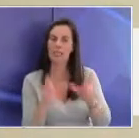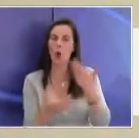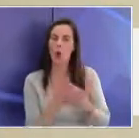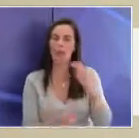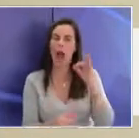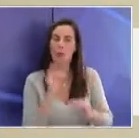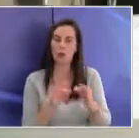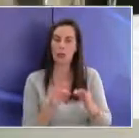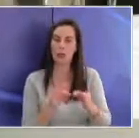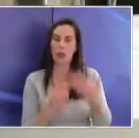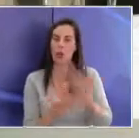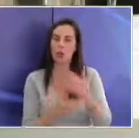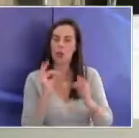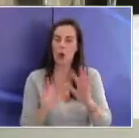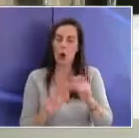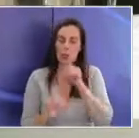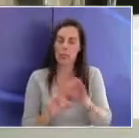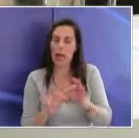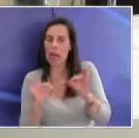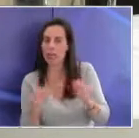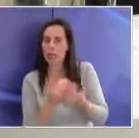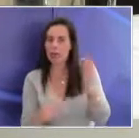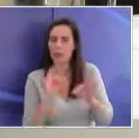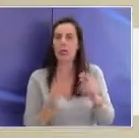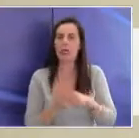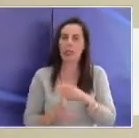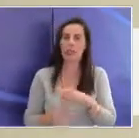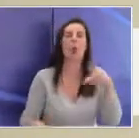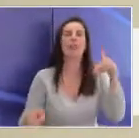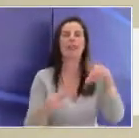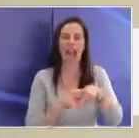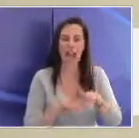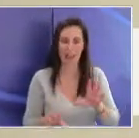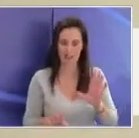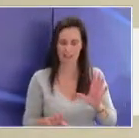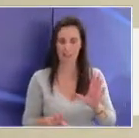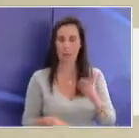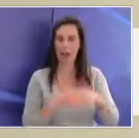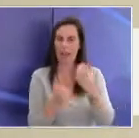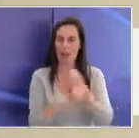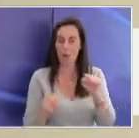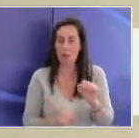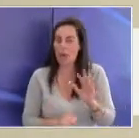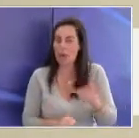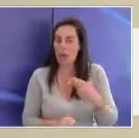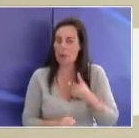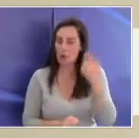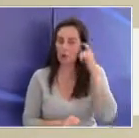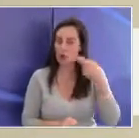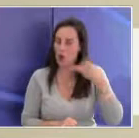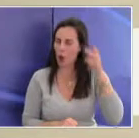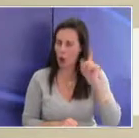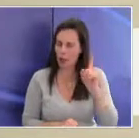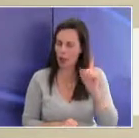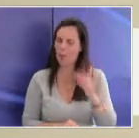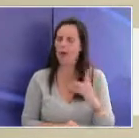מנדלבליט יחשוש מלהתניע תהליך לפני הבחירות, כי כאילו הוא מתערב בהליך דמוקרטי. ככל שאנחנו חושבים יותר ויותר